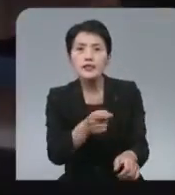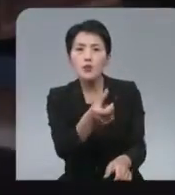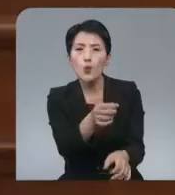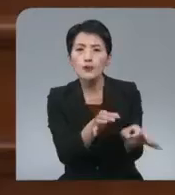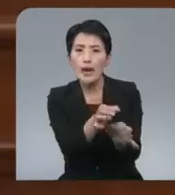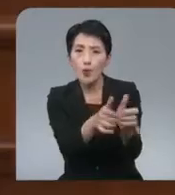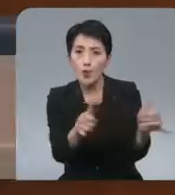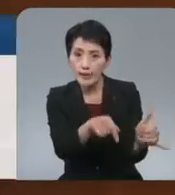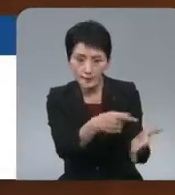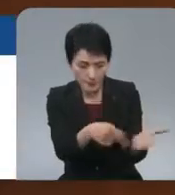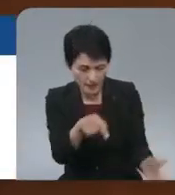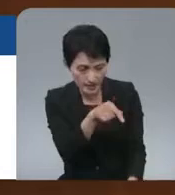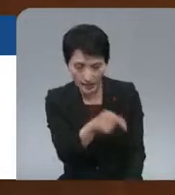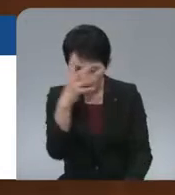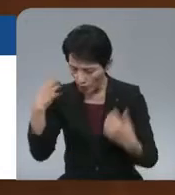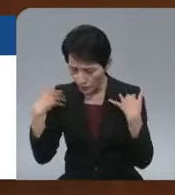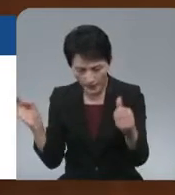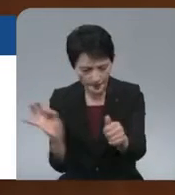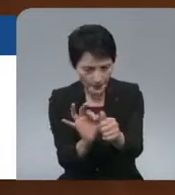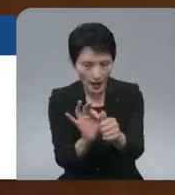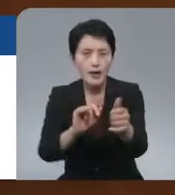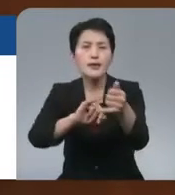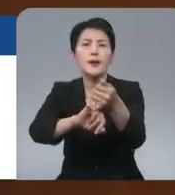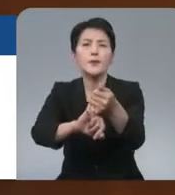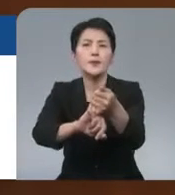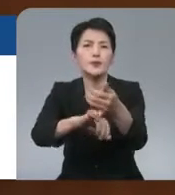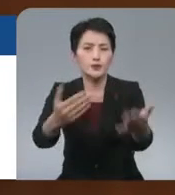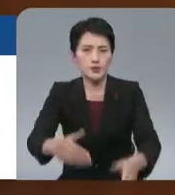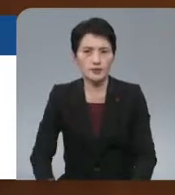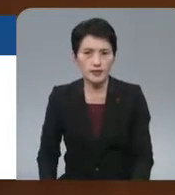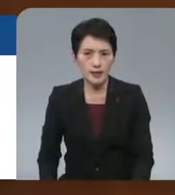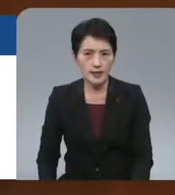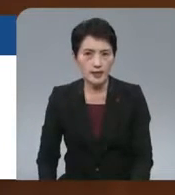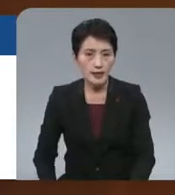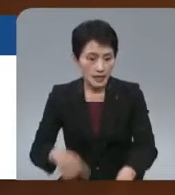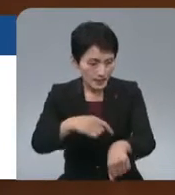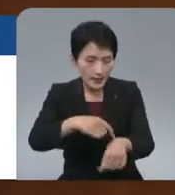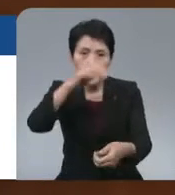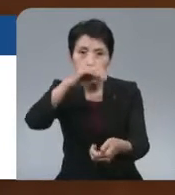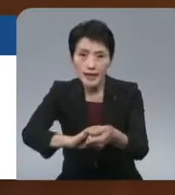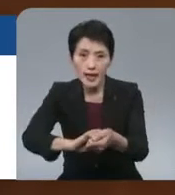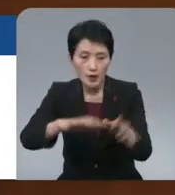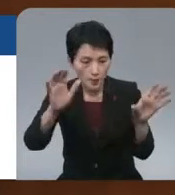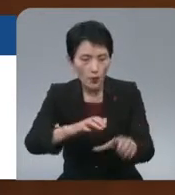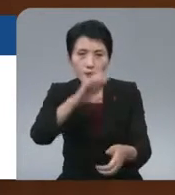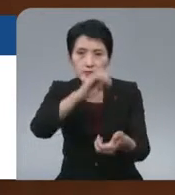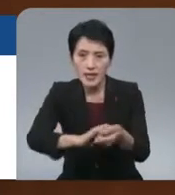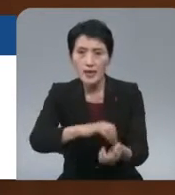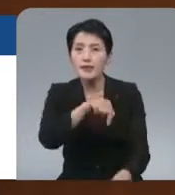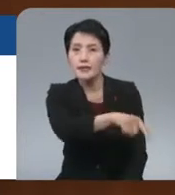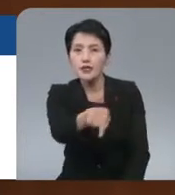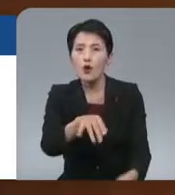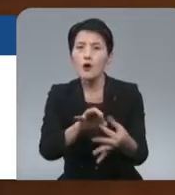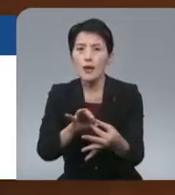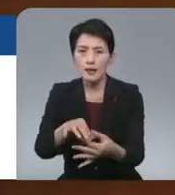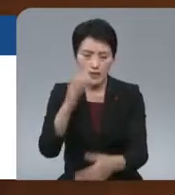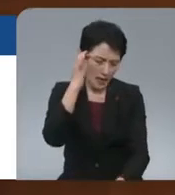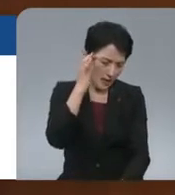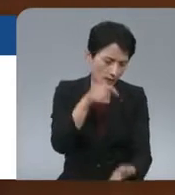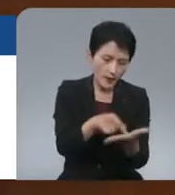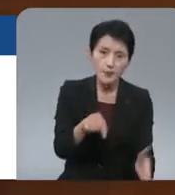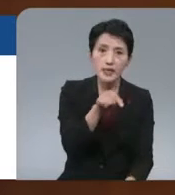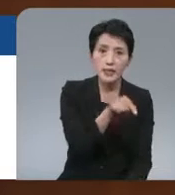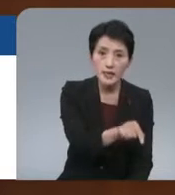кинотеатры концертные залы интернет-кафе должны закрываться в 22:00 вход в общественные здания осуществляется